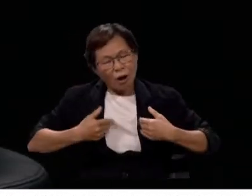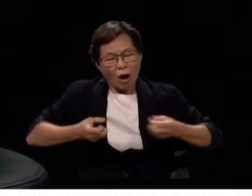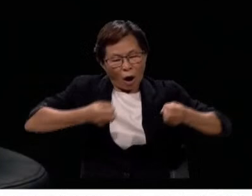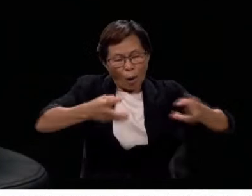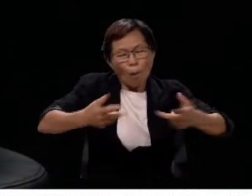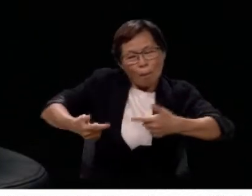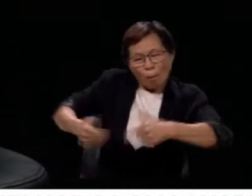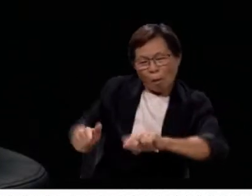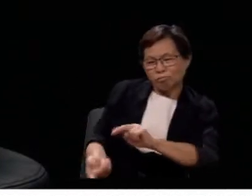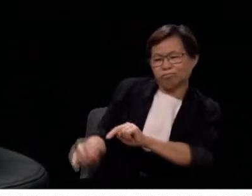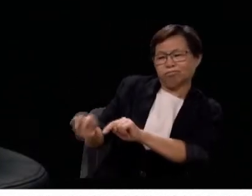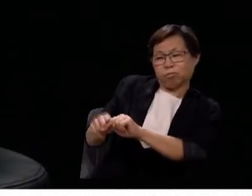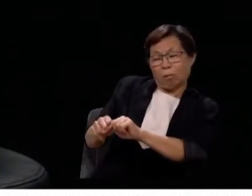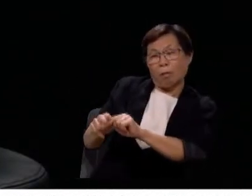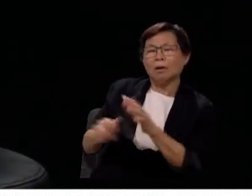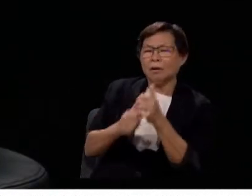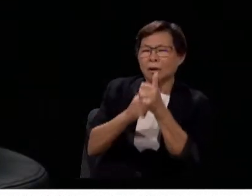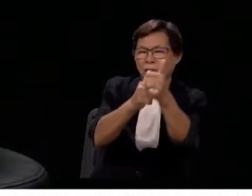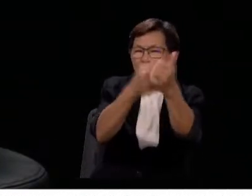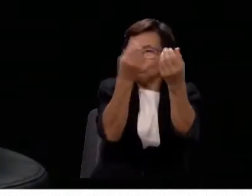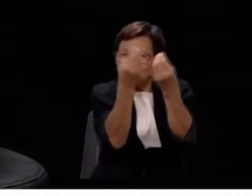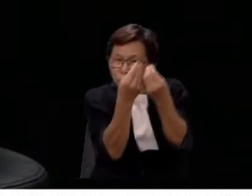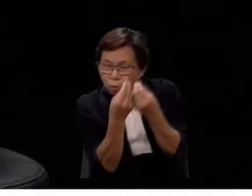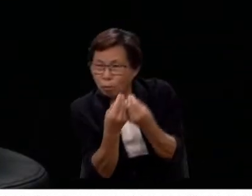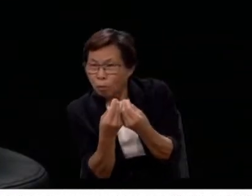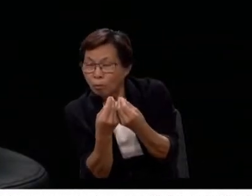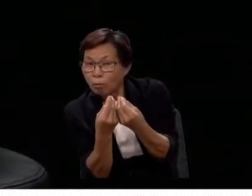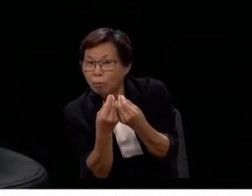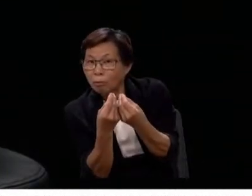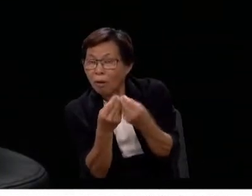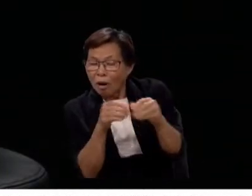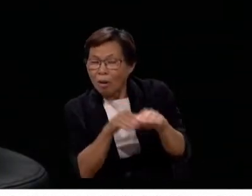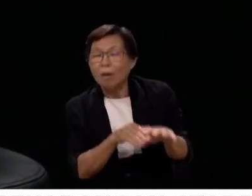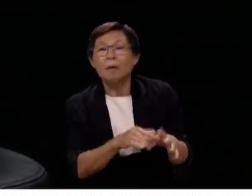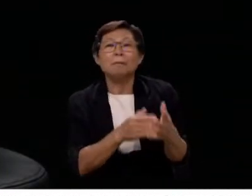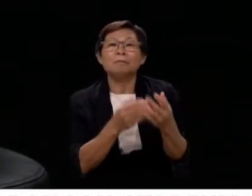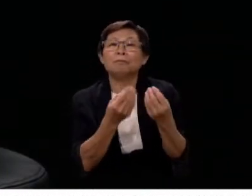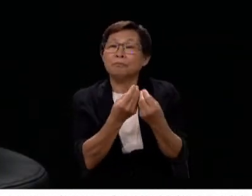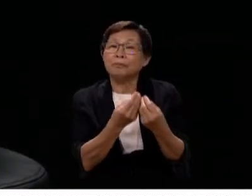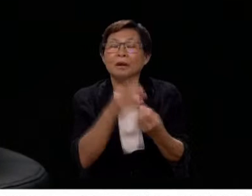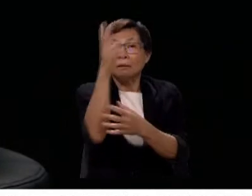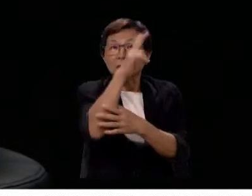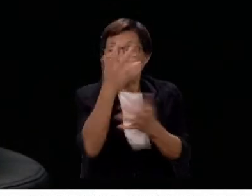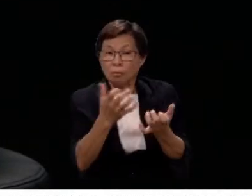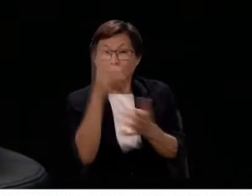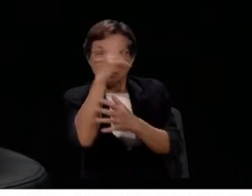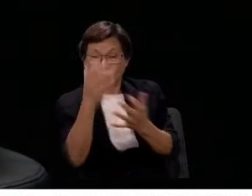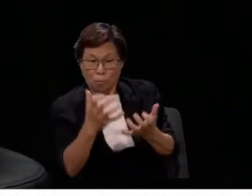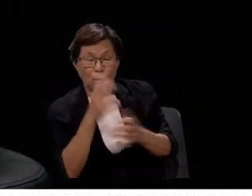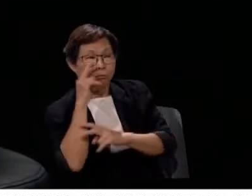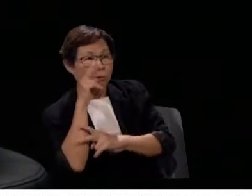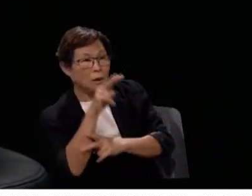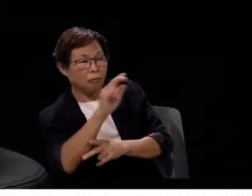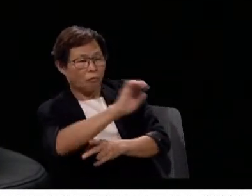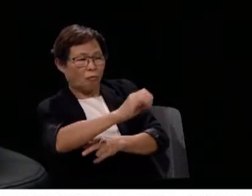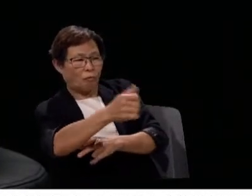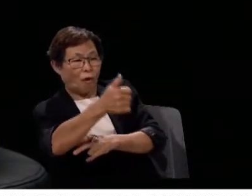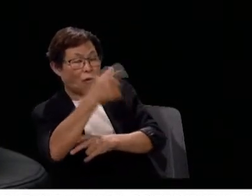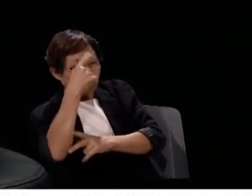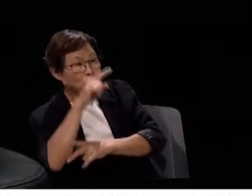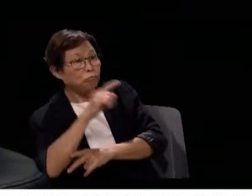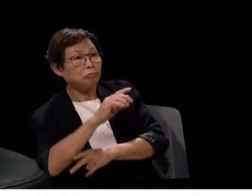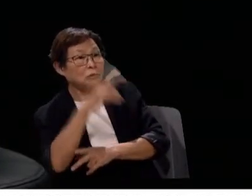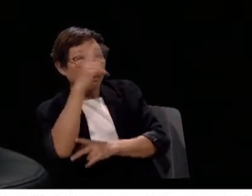dibenarkan kenaikan mengikut keadaan sebab pertama yang saja anak lihat ialah pertamanya untuk